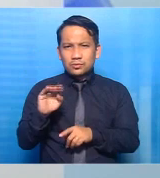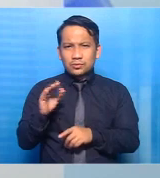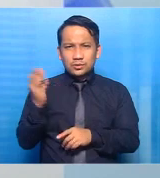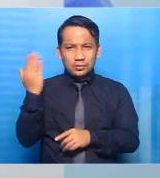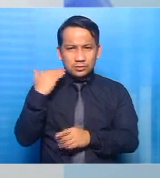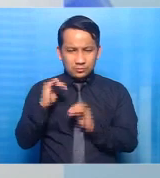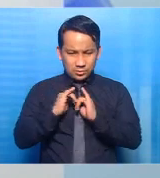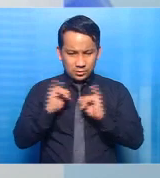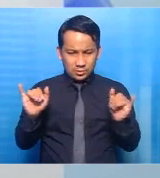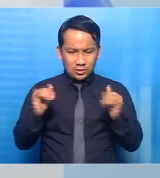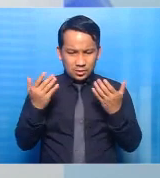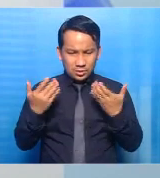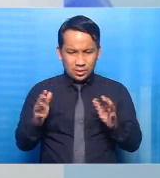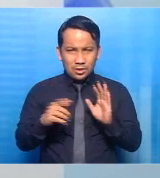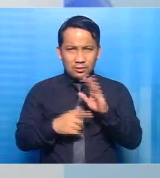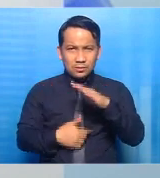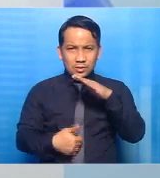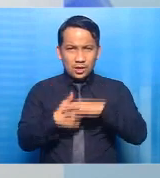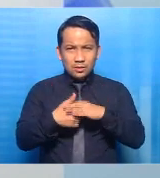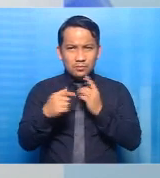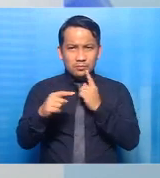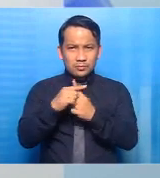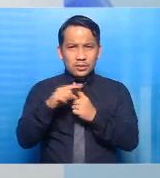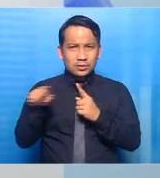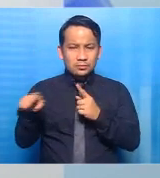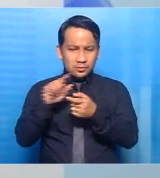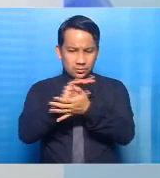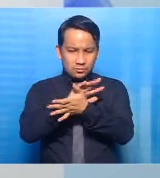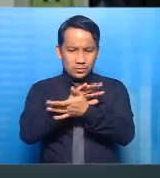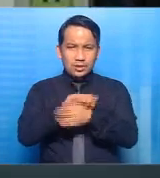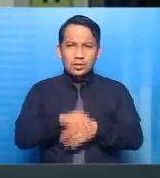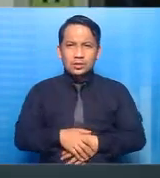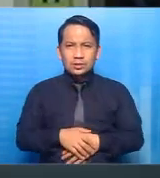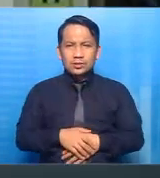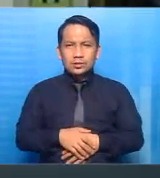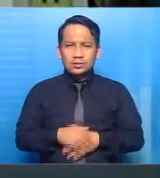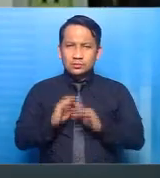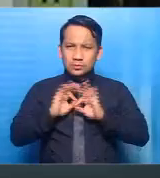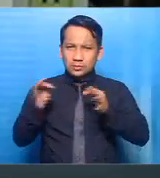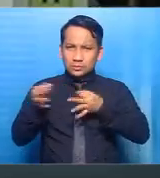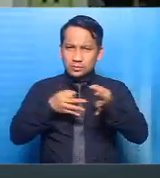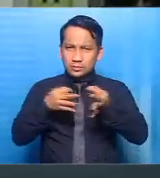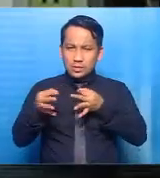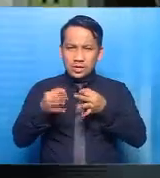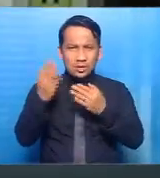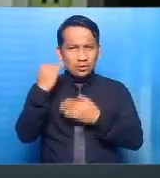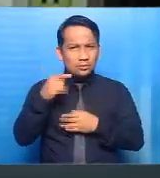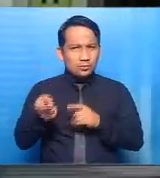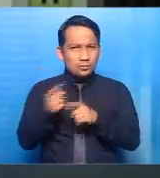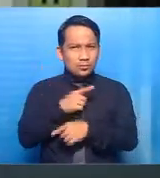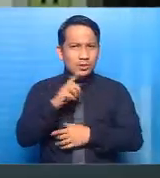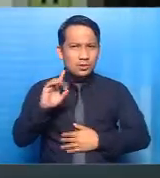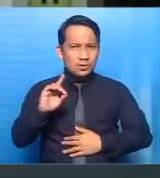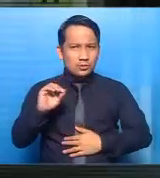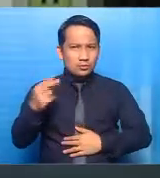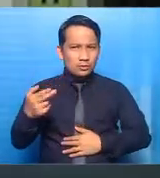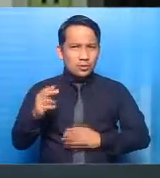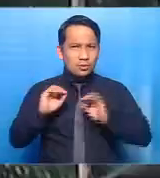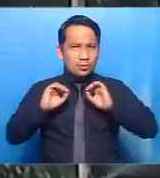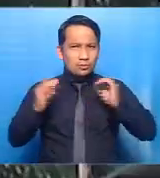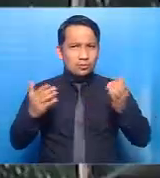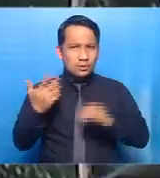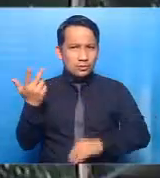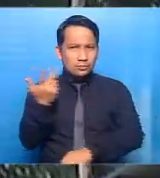Noong araw din yon, lumabas na positibo pala siya sa COVID-19. Paliwanag naman ang mga eksperto mula sa Department of Health,